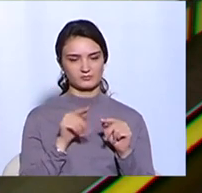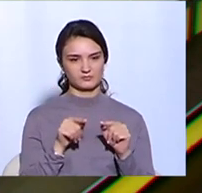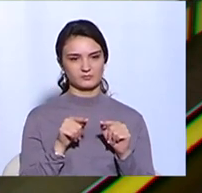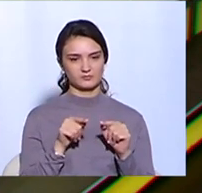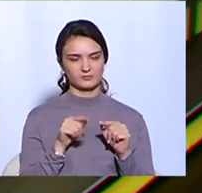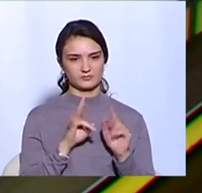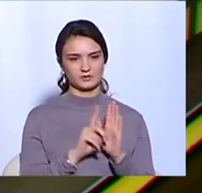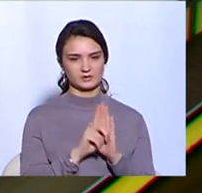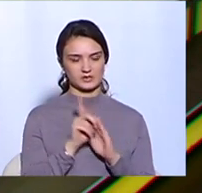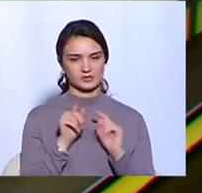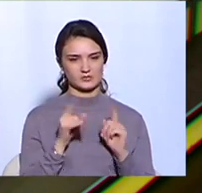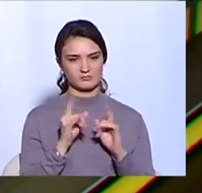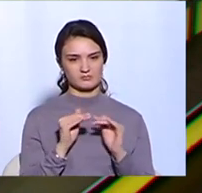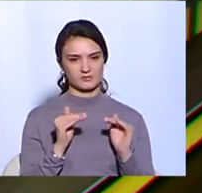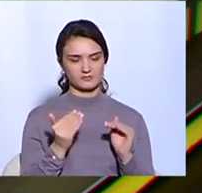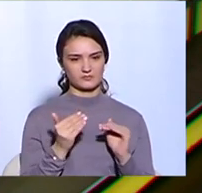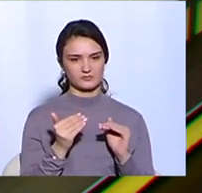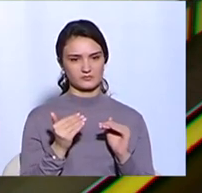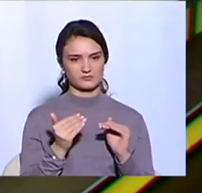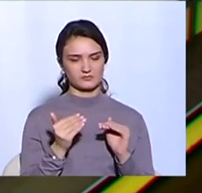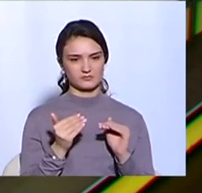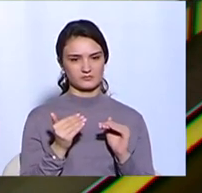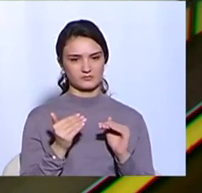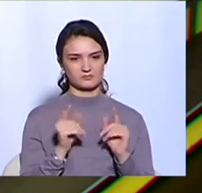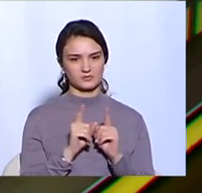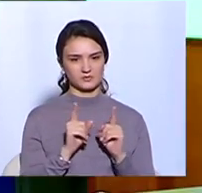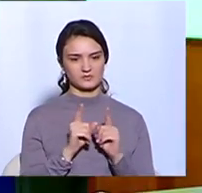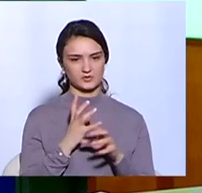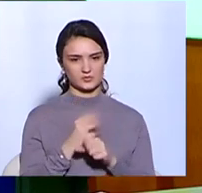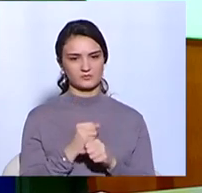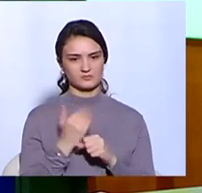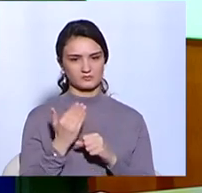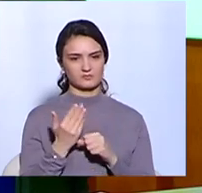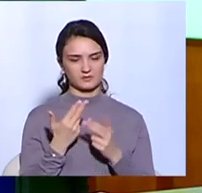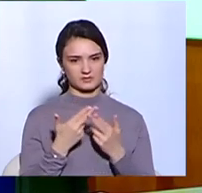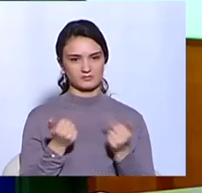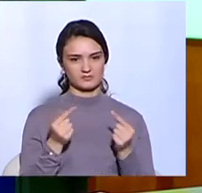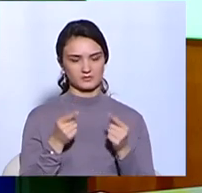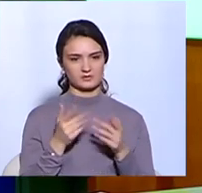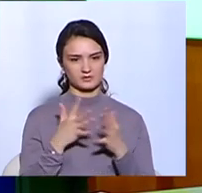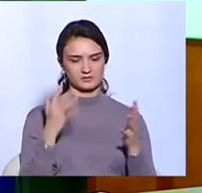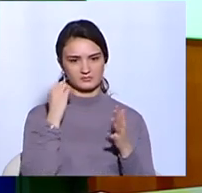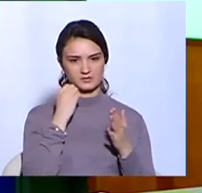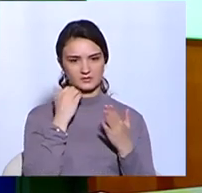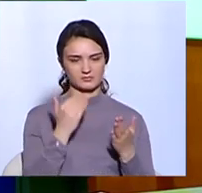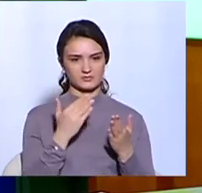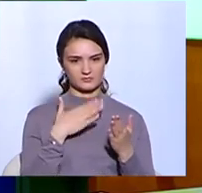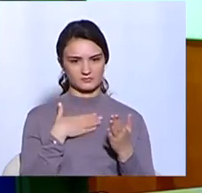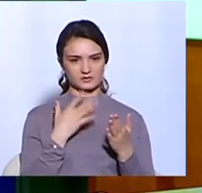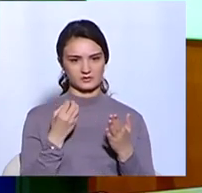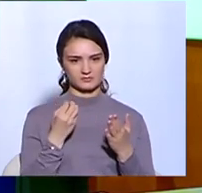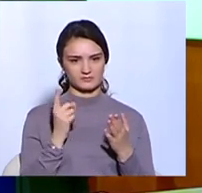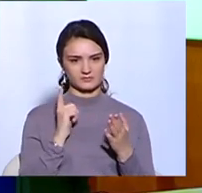უნდა გაითვალისწინოთ, რომ ბავშვი ბავშვად რჩება მიუხედავად იშვიათი დიაგნოზისა. დიდი მადლობა. მოკლედ, ჩვენ